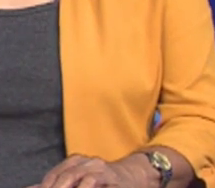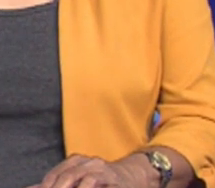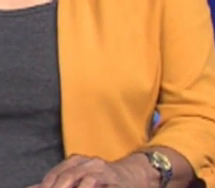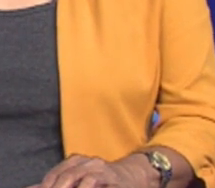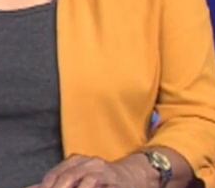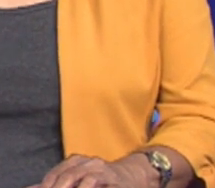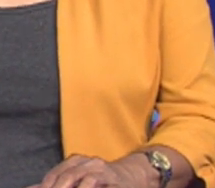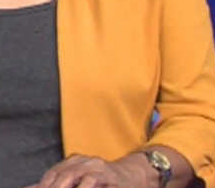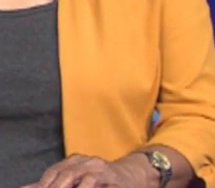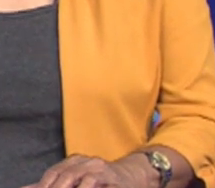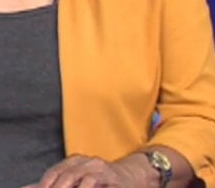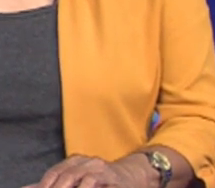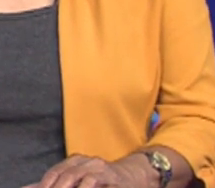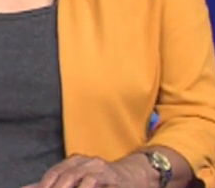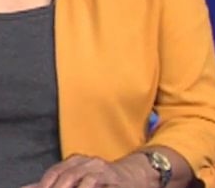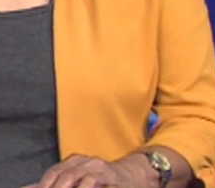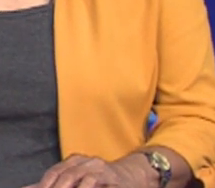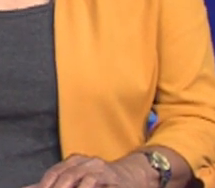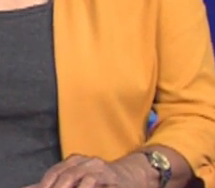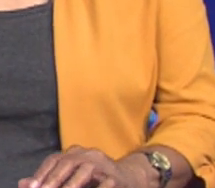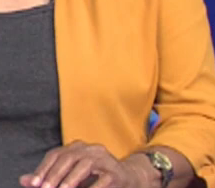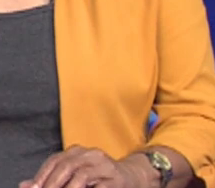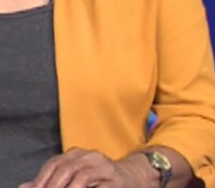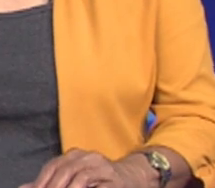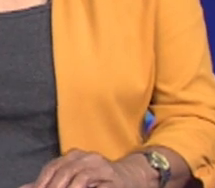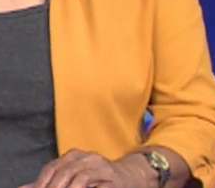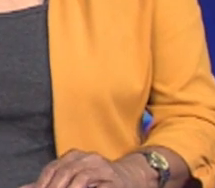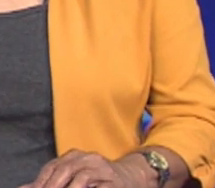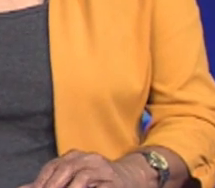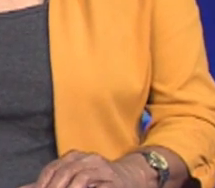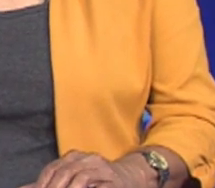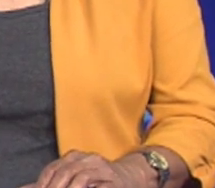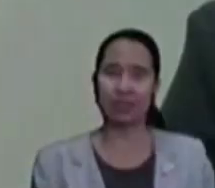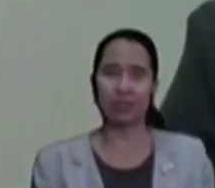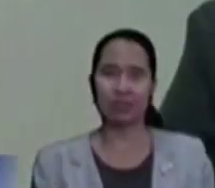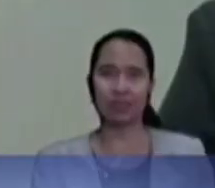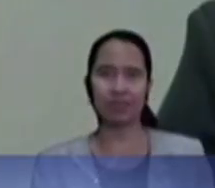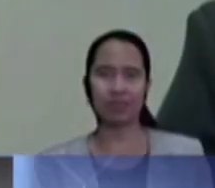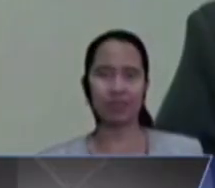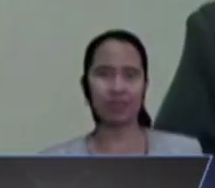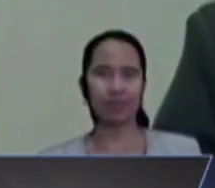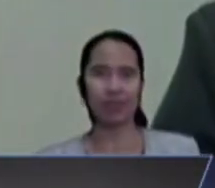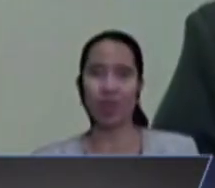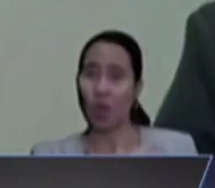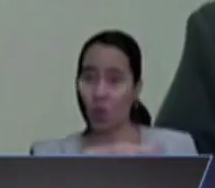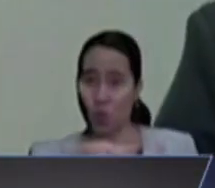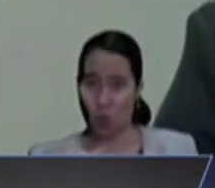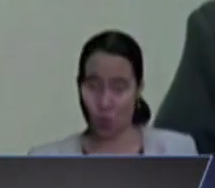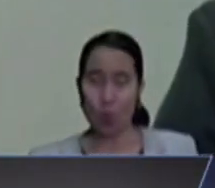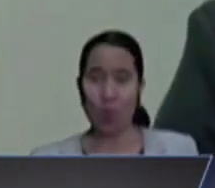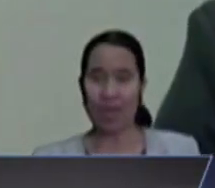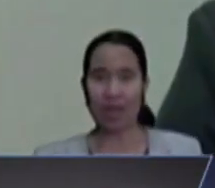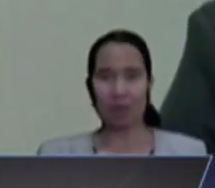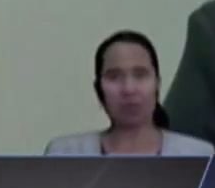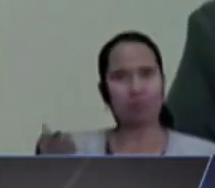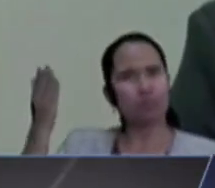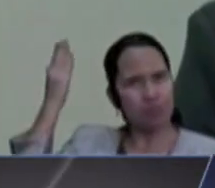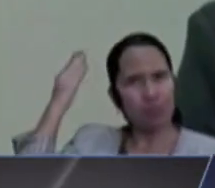Oerajkit Ramsaran van Sociale Zaken en Volkshuisvesting. We hebben enkele dagen terug de launch